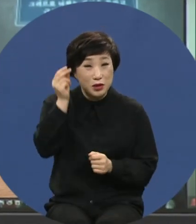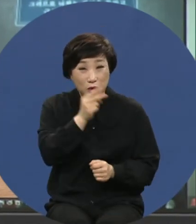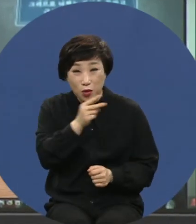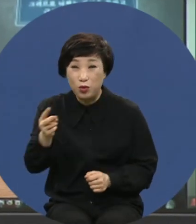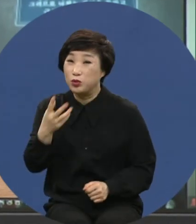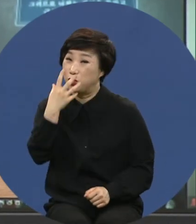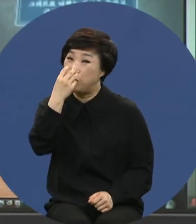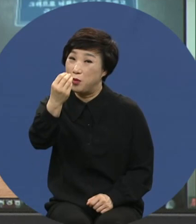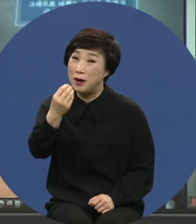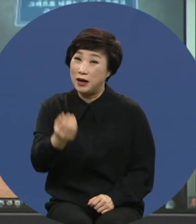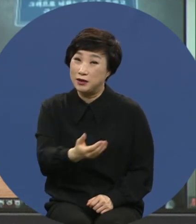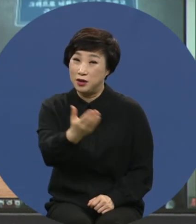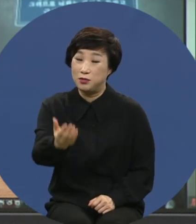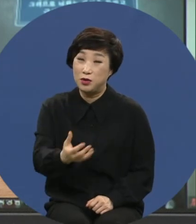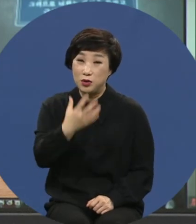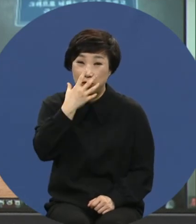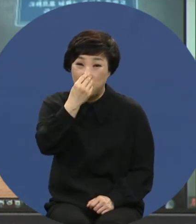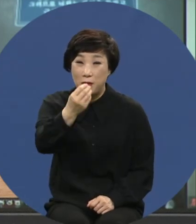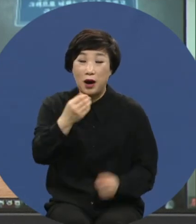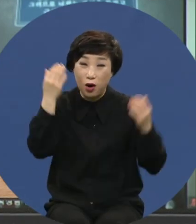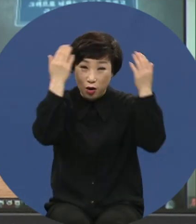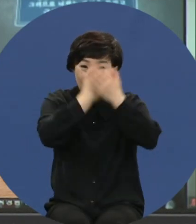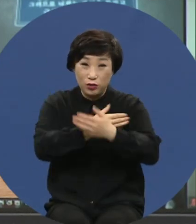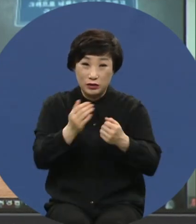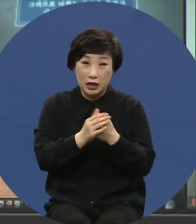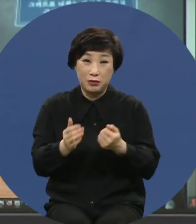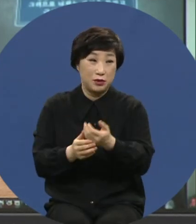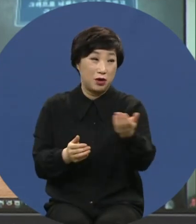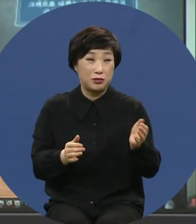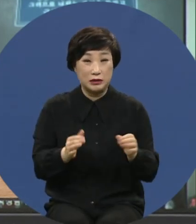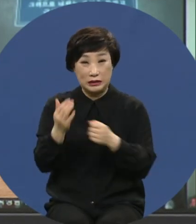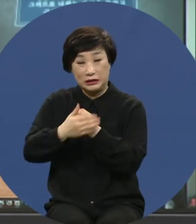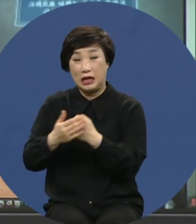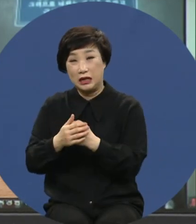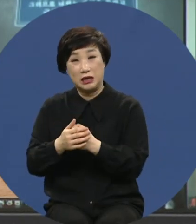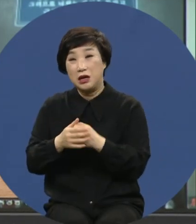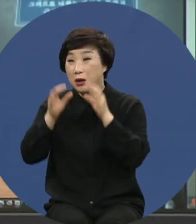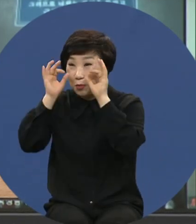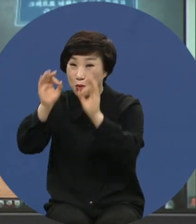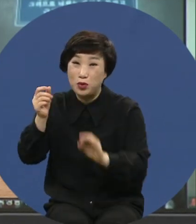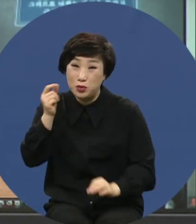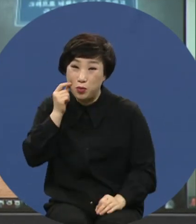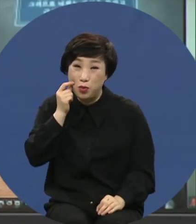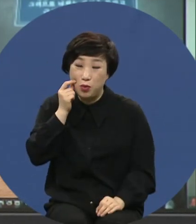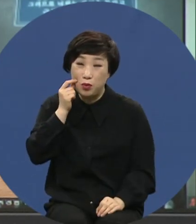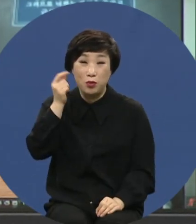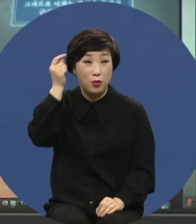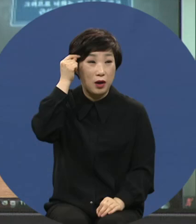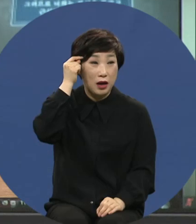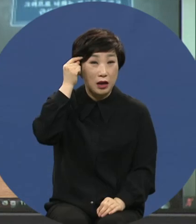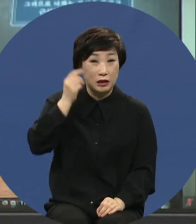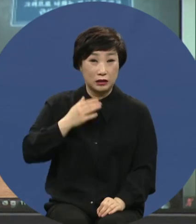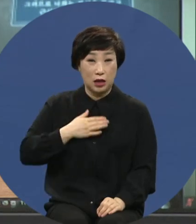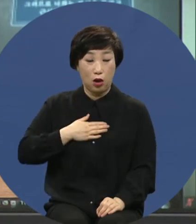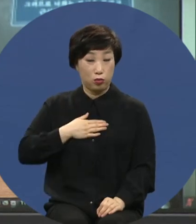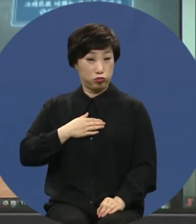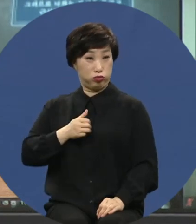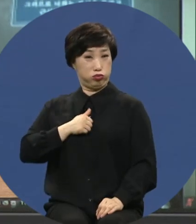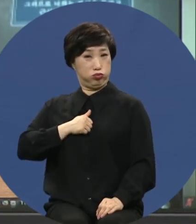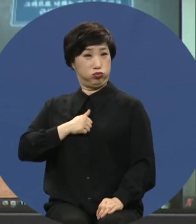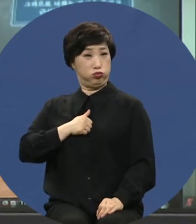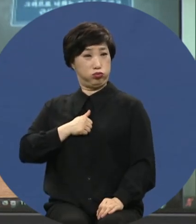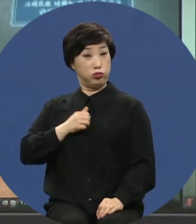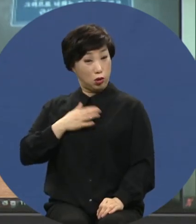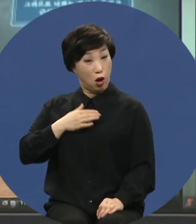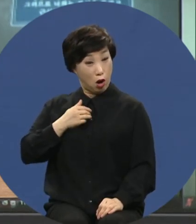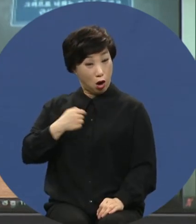교만입니다. 교만은 어두워서 절대로 은혜를 보지 못합니다. 왜? 내가 제일인데,